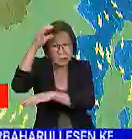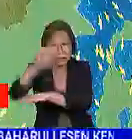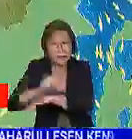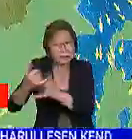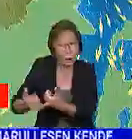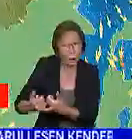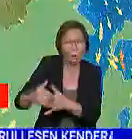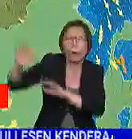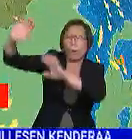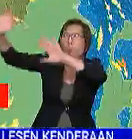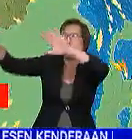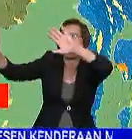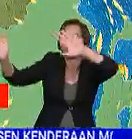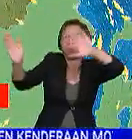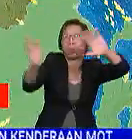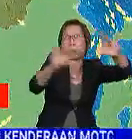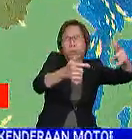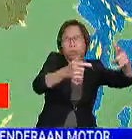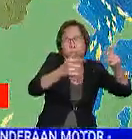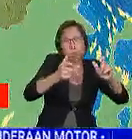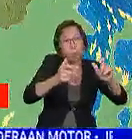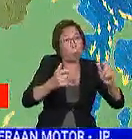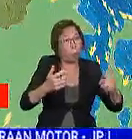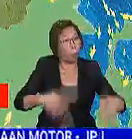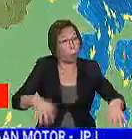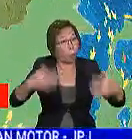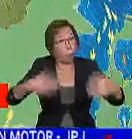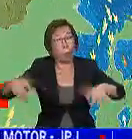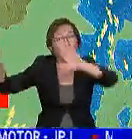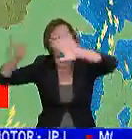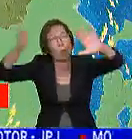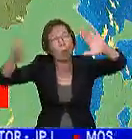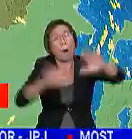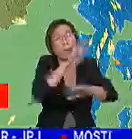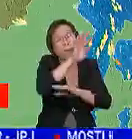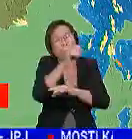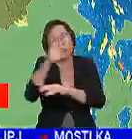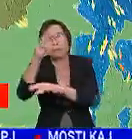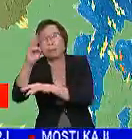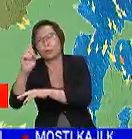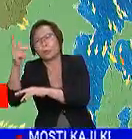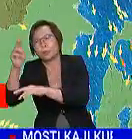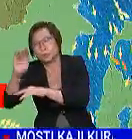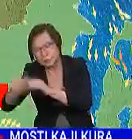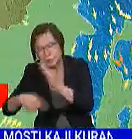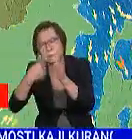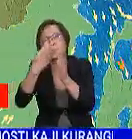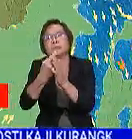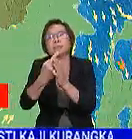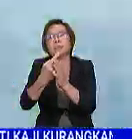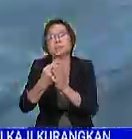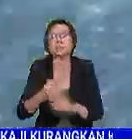ini, angin masih lagi bertiup dengan kelajuan yang agak kencang sekitar 40 hingga 60 km